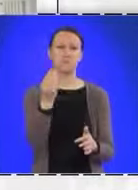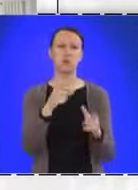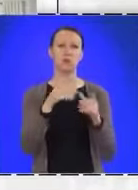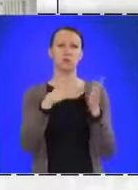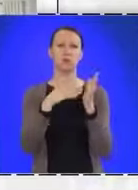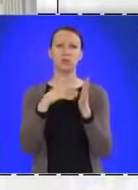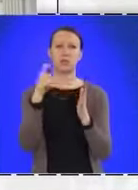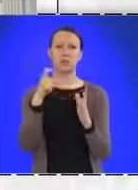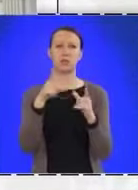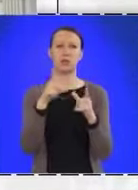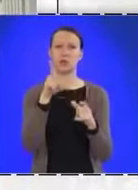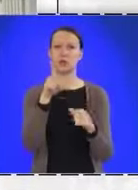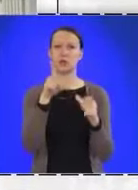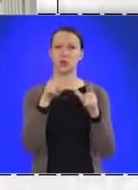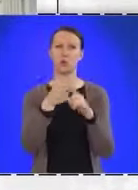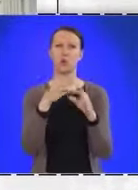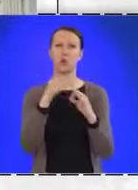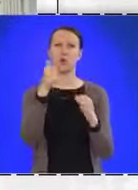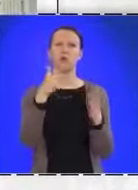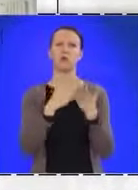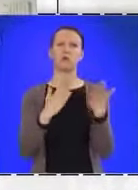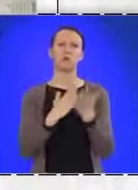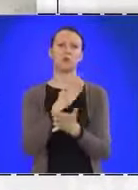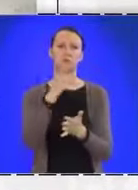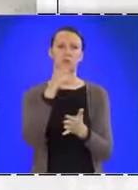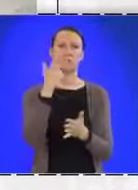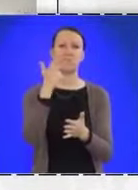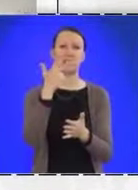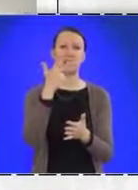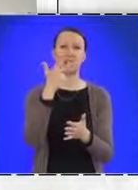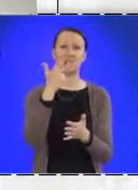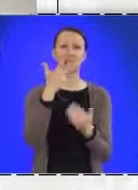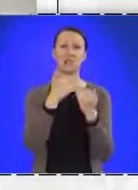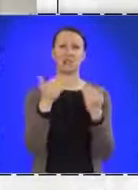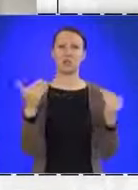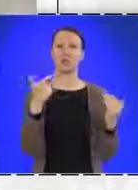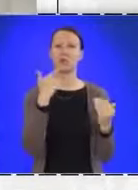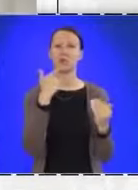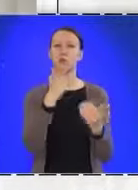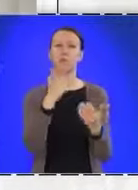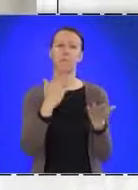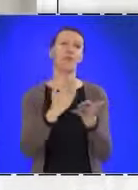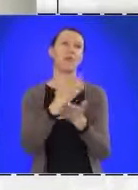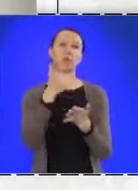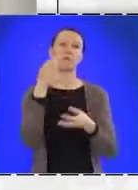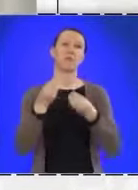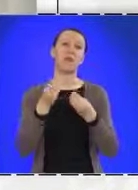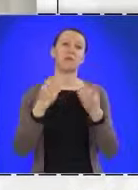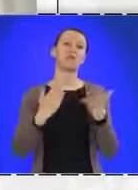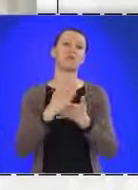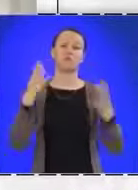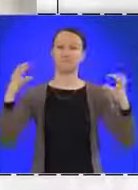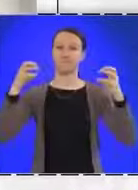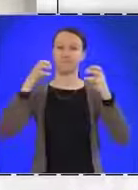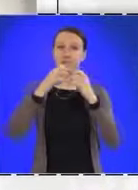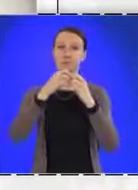zanimljivih autorica u multimedijalnom centru. Pa to je u stvari bio splet okolnosti. To su u stvari tri samostalne izložbe koje su se eto igrom